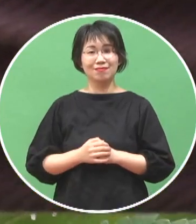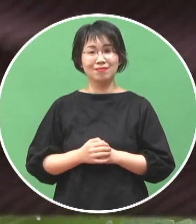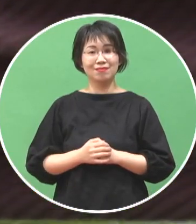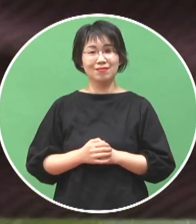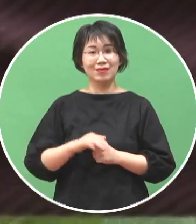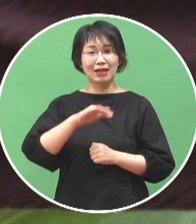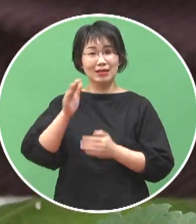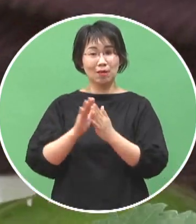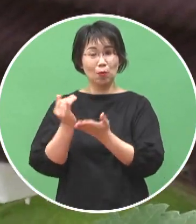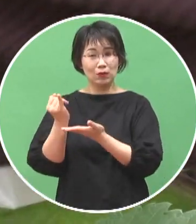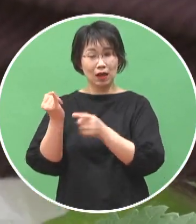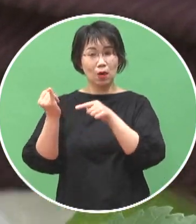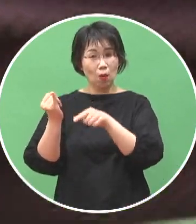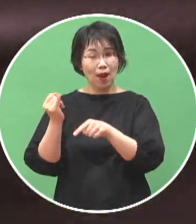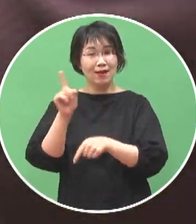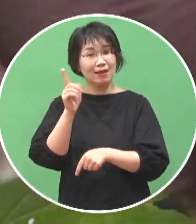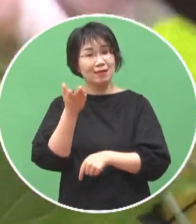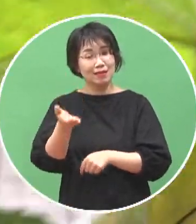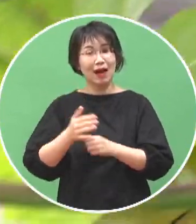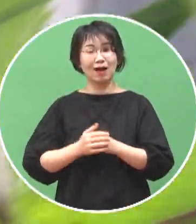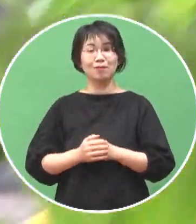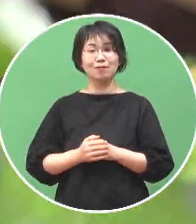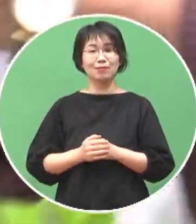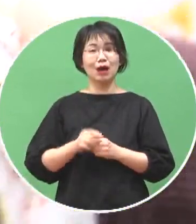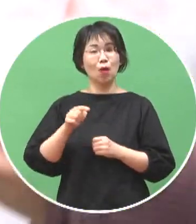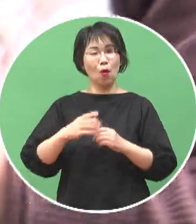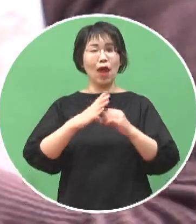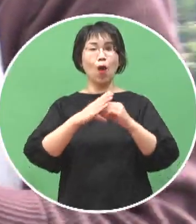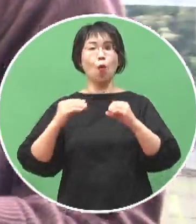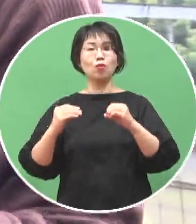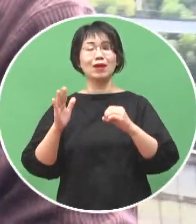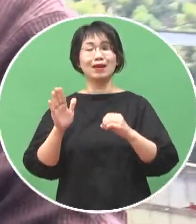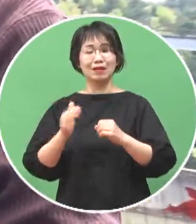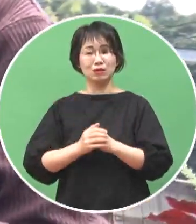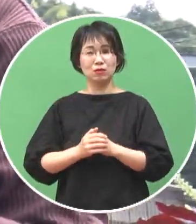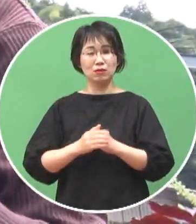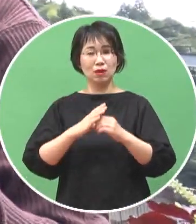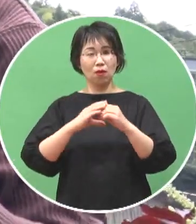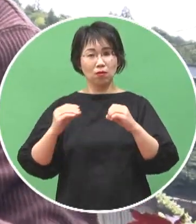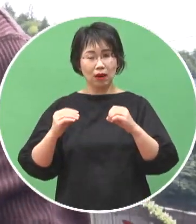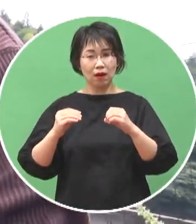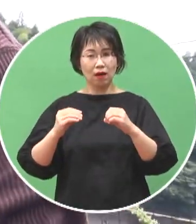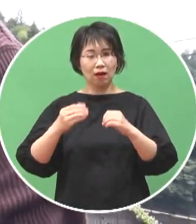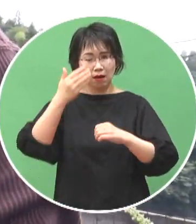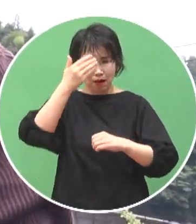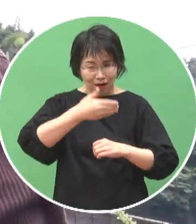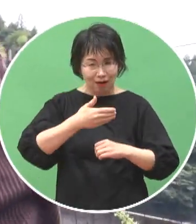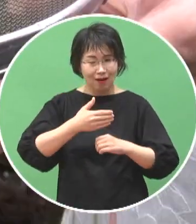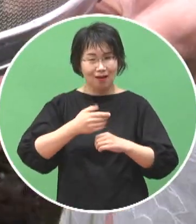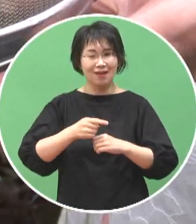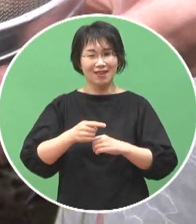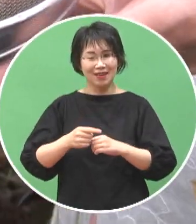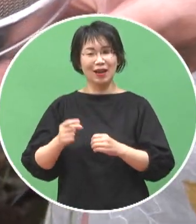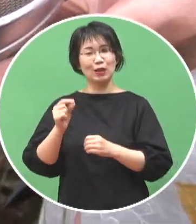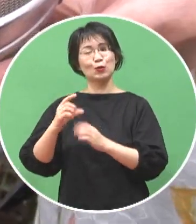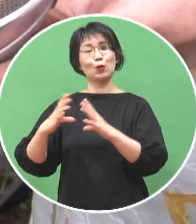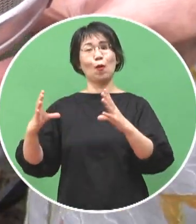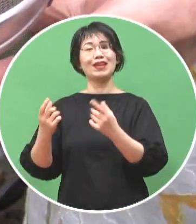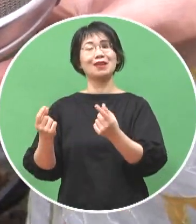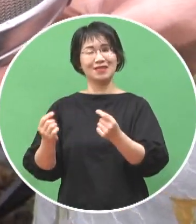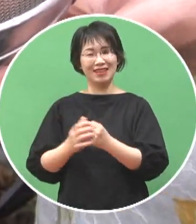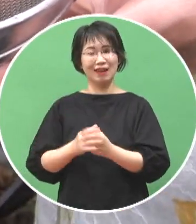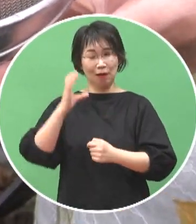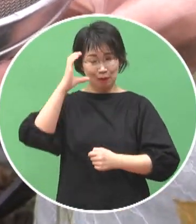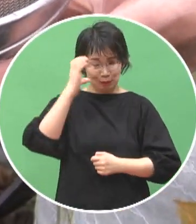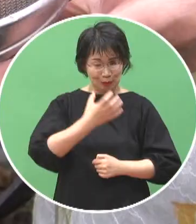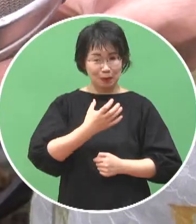山本さん、そちらは何ですか？ これオクラです。 オクラですか？ はい、 オクラですか？それ ちょっと大きいですね。